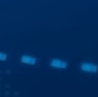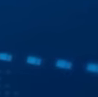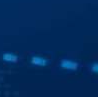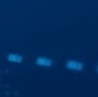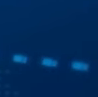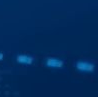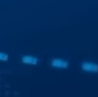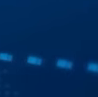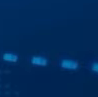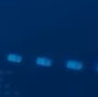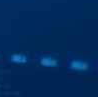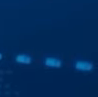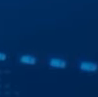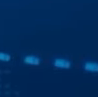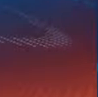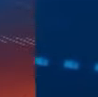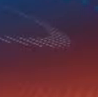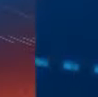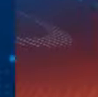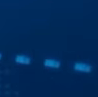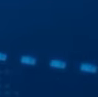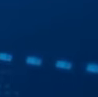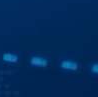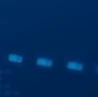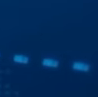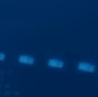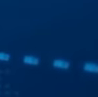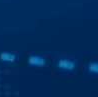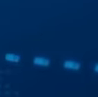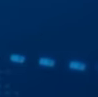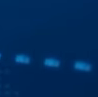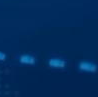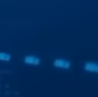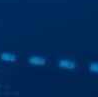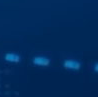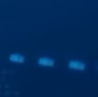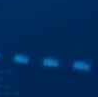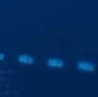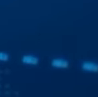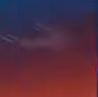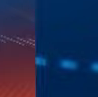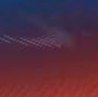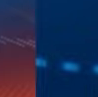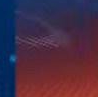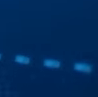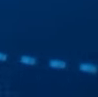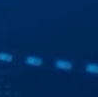Доллар США 359 тенге 64 тиена. Евро 417 тенге 94